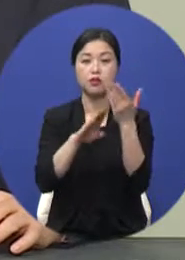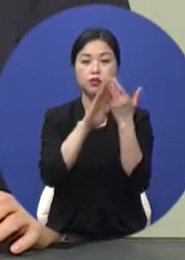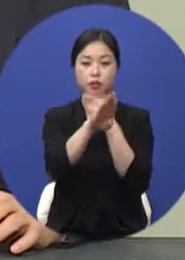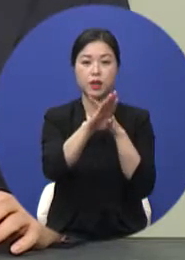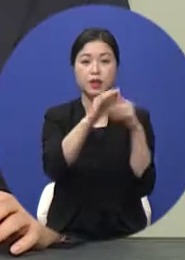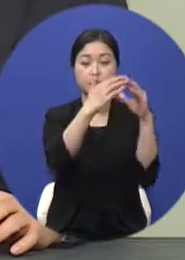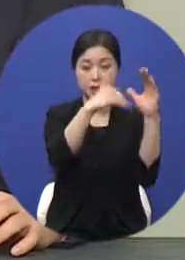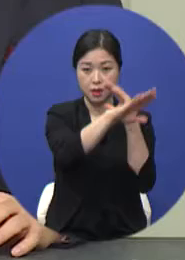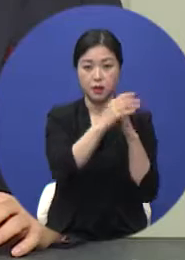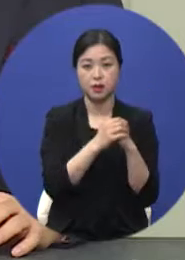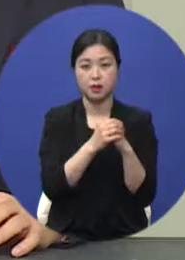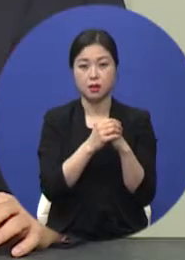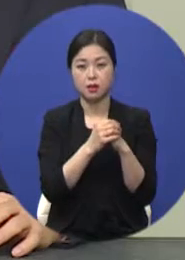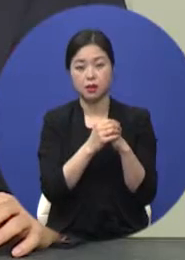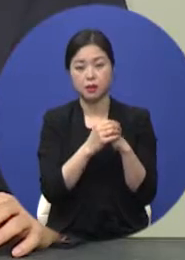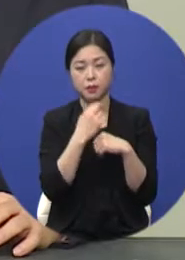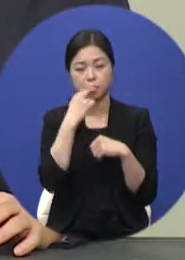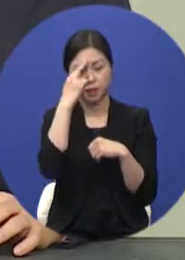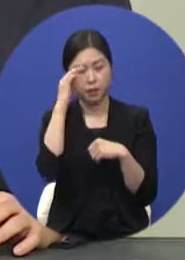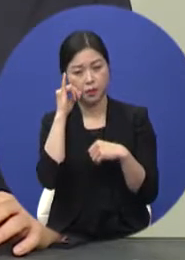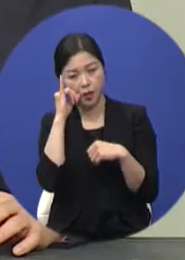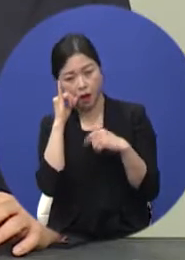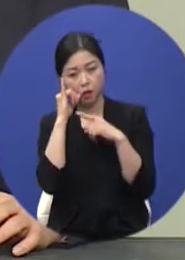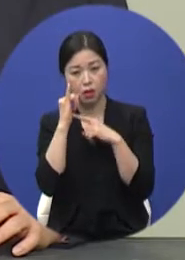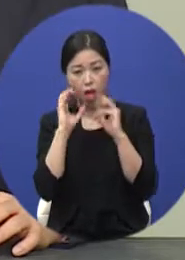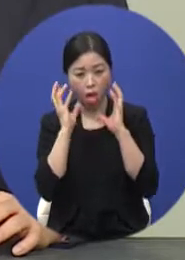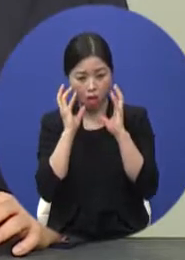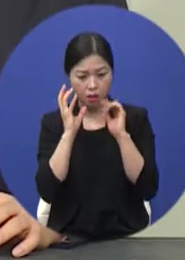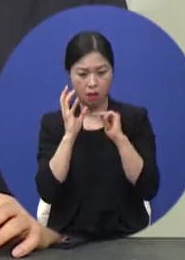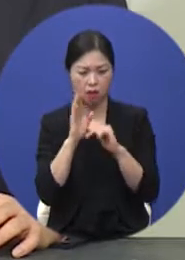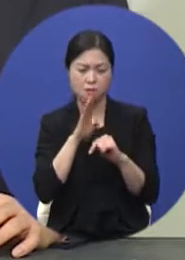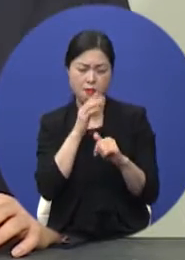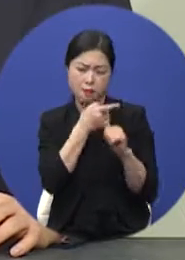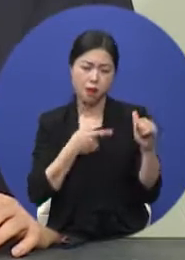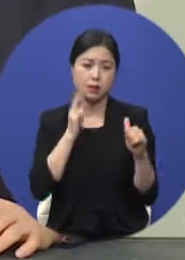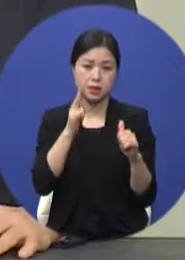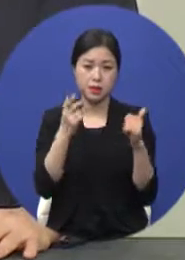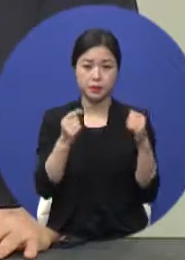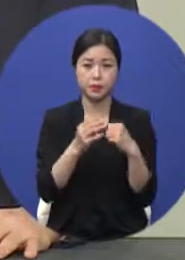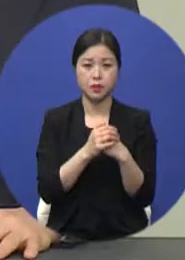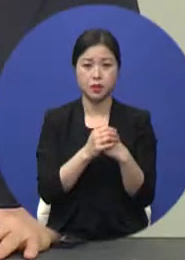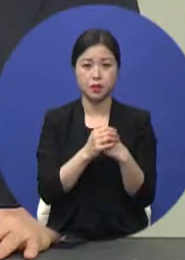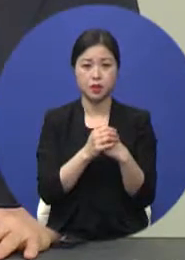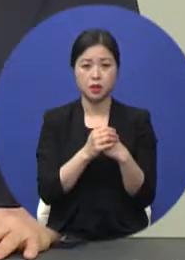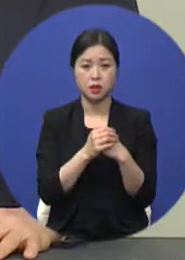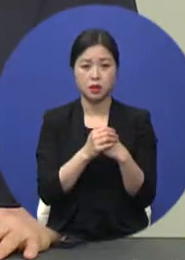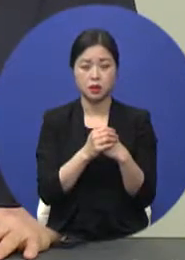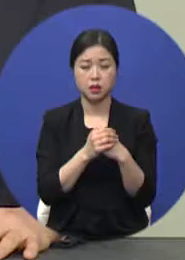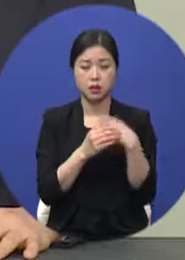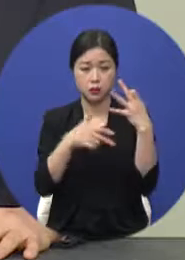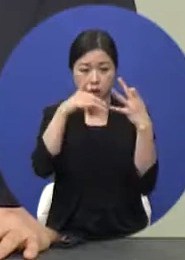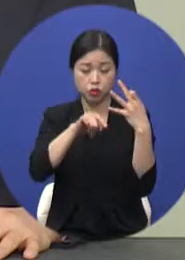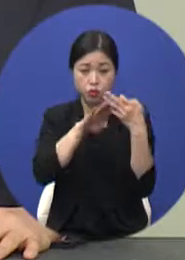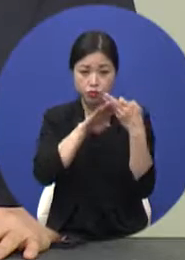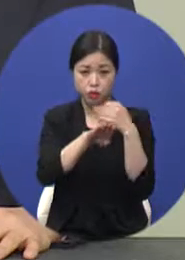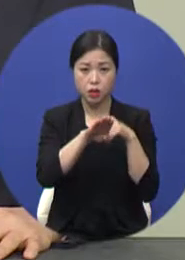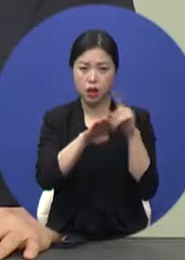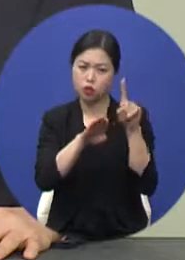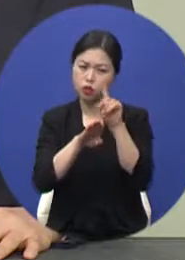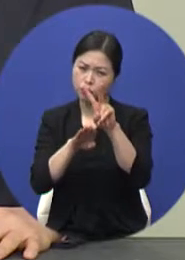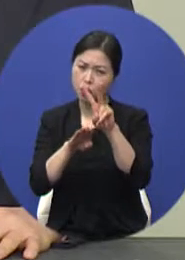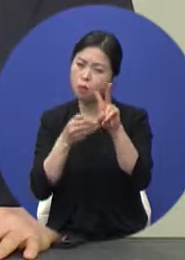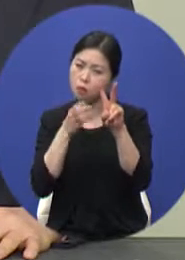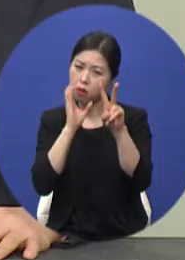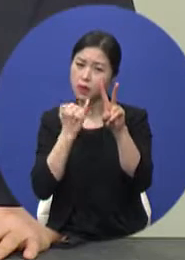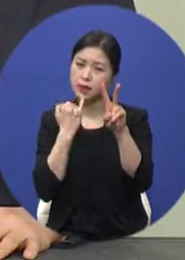그 14주 넘어서 어쩌다가 한두 잔 먹는 거는 상관이 없는데 이제 임신 초기부터 시작해서 이제